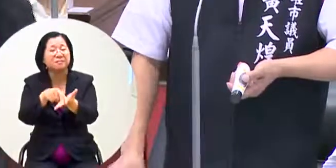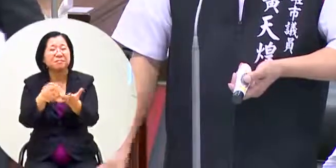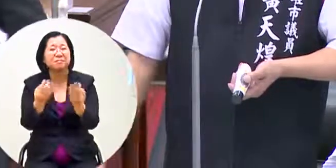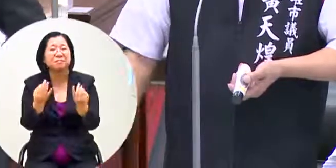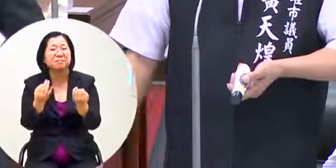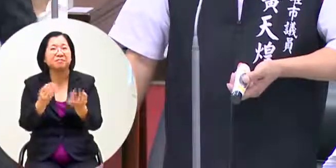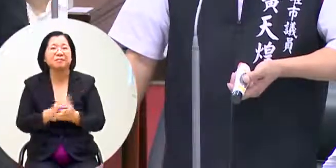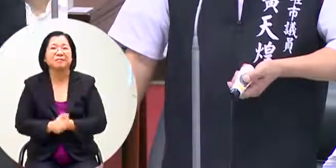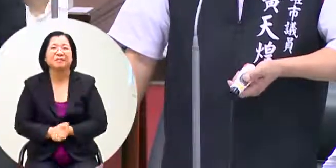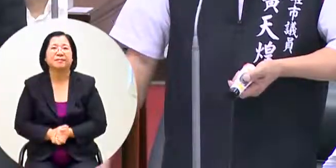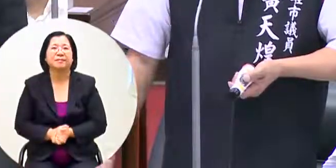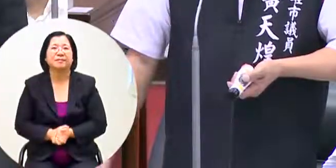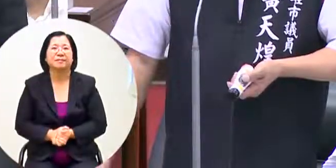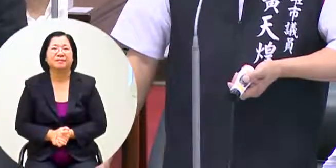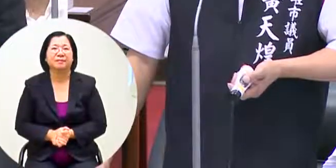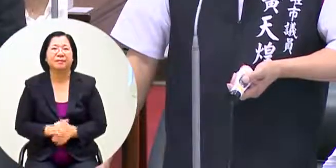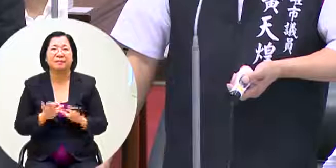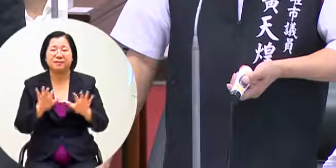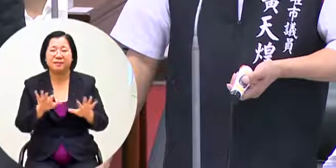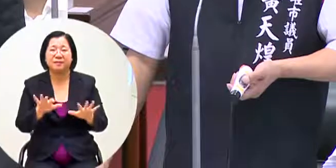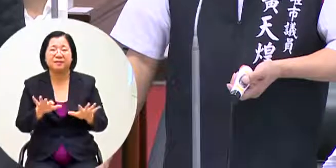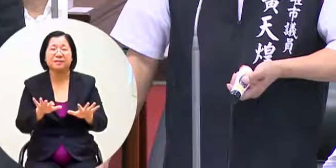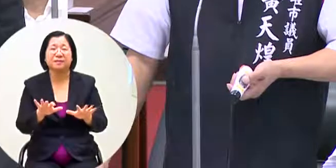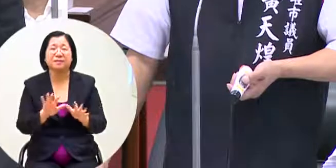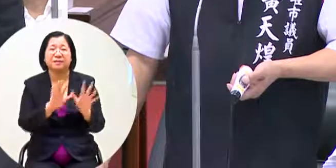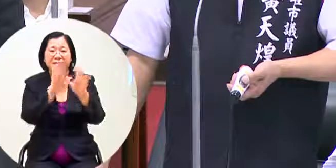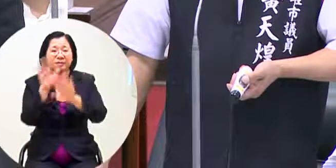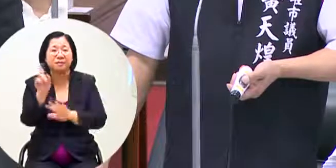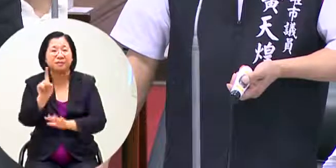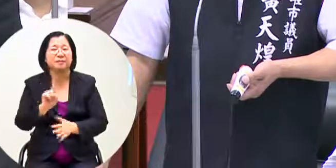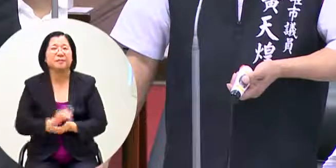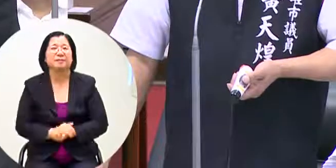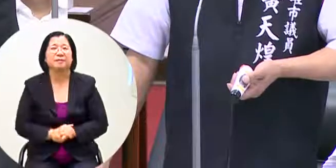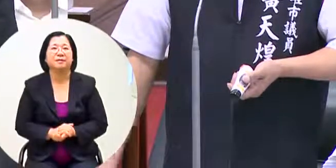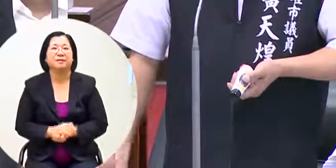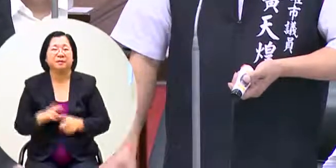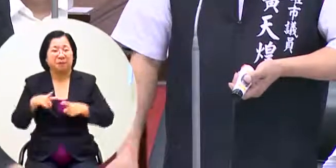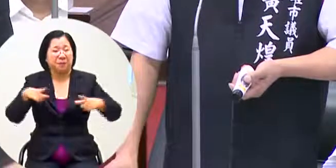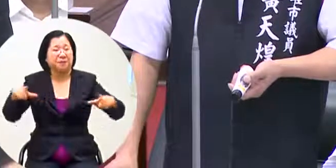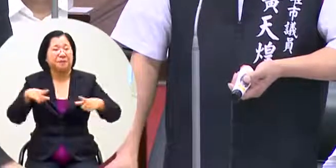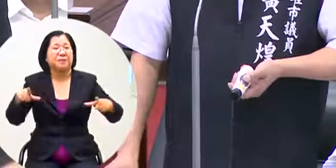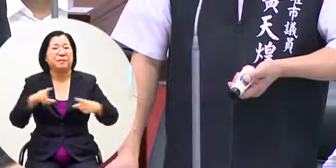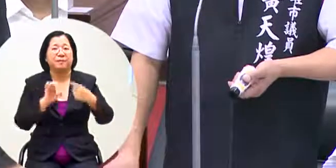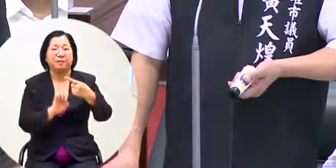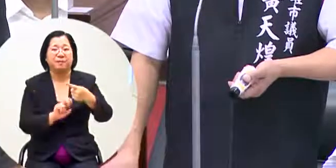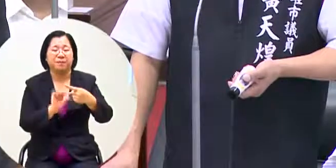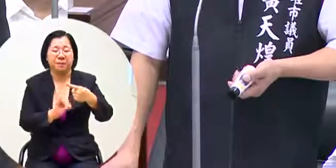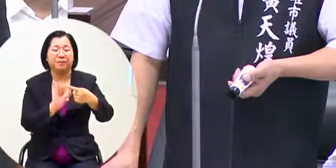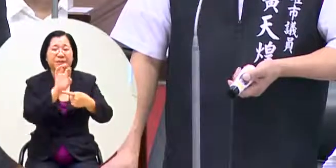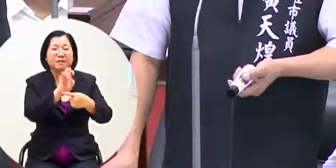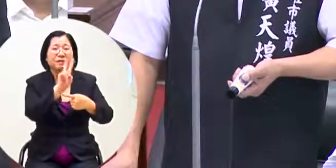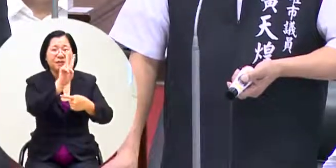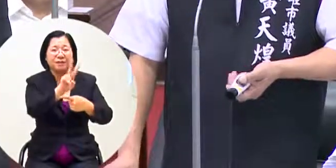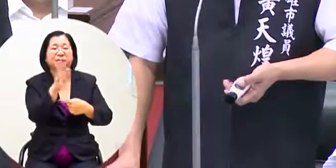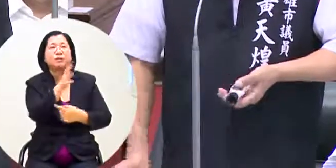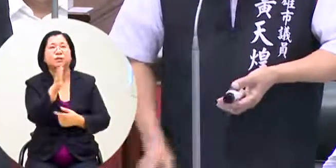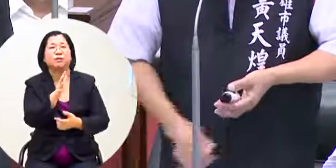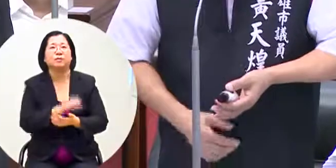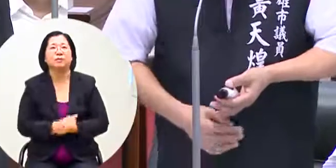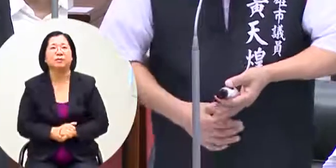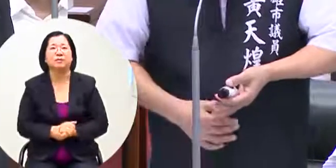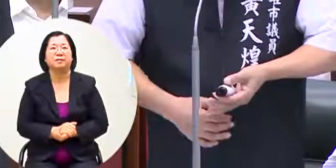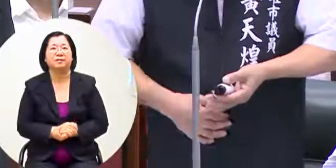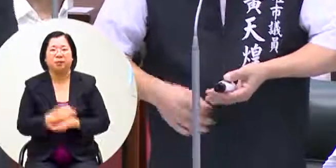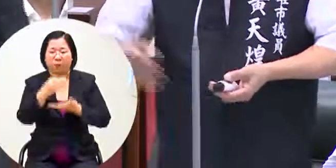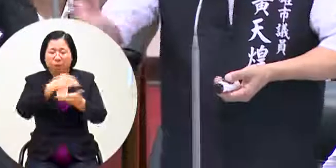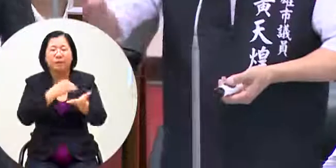子，因为我们的受地面积是42%左右，已经出售了。 42%